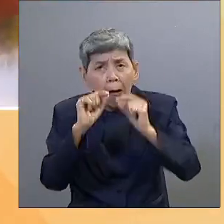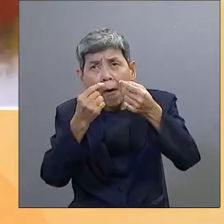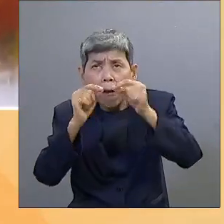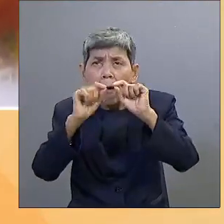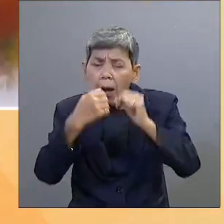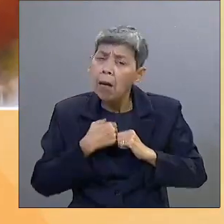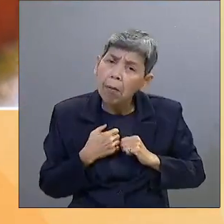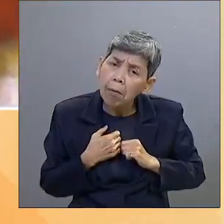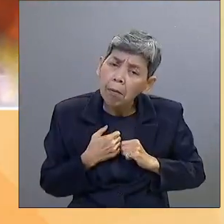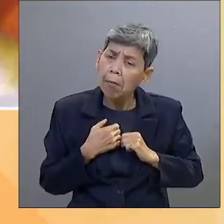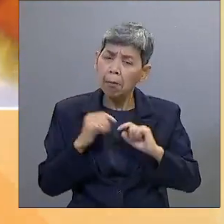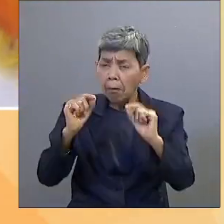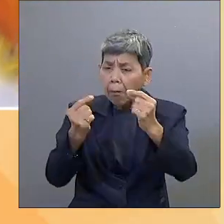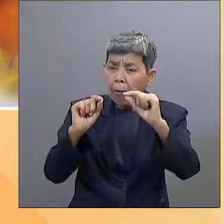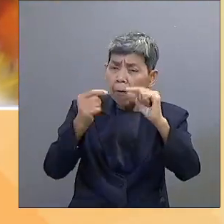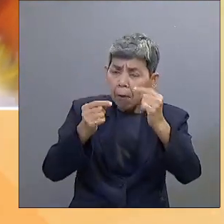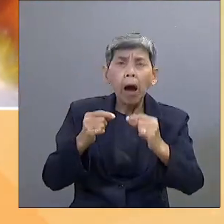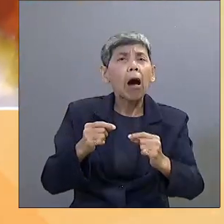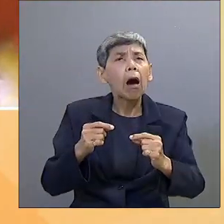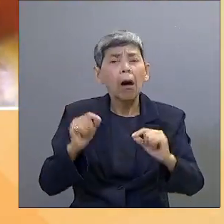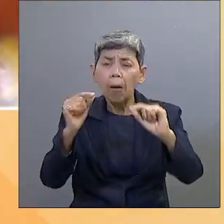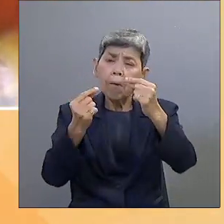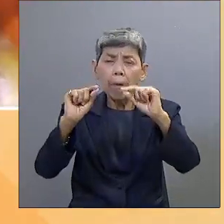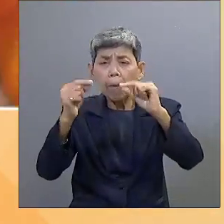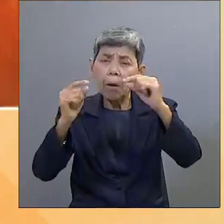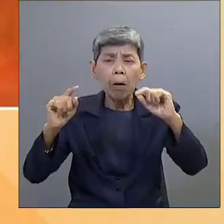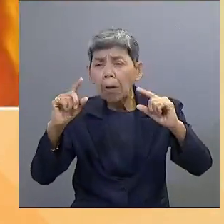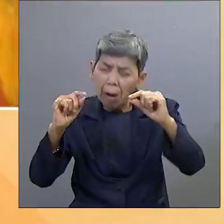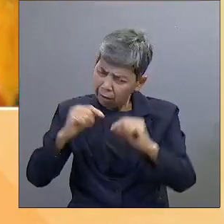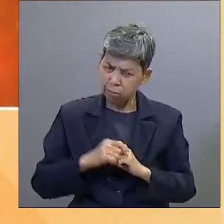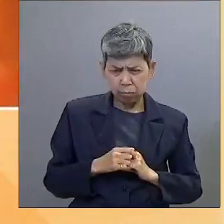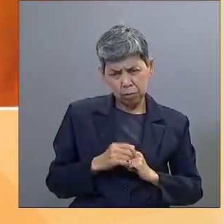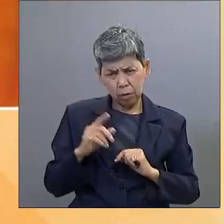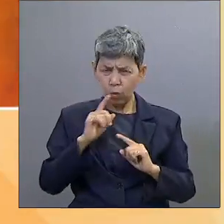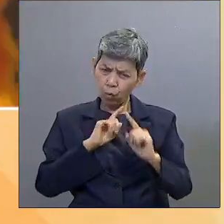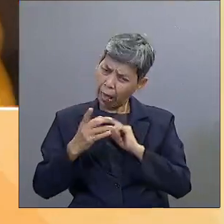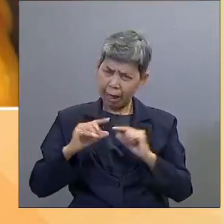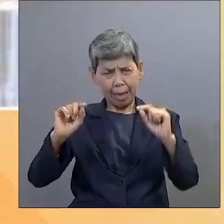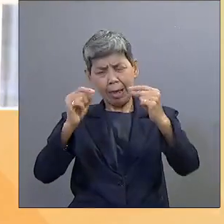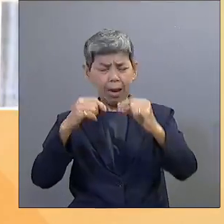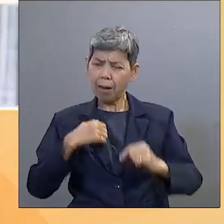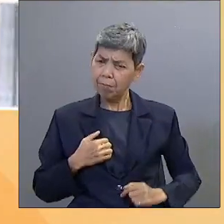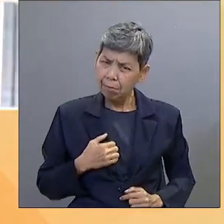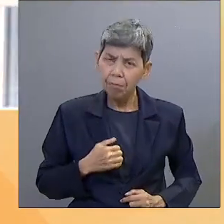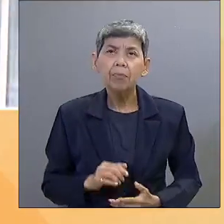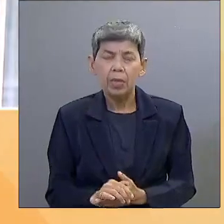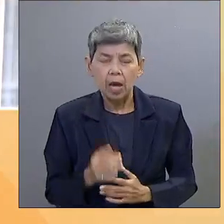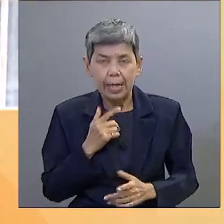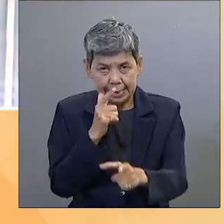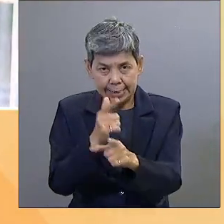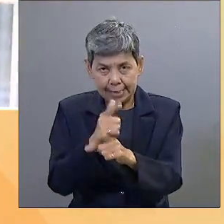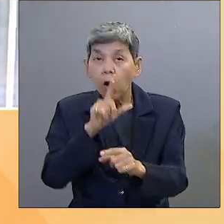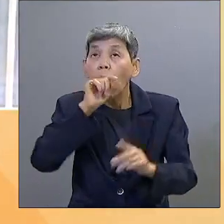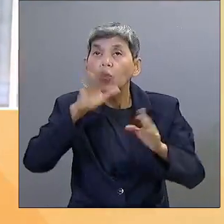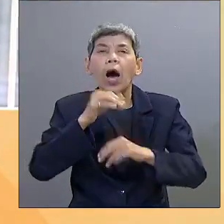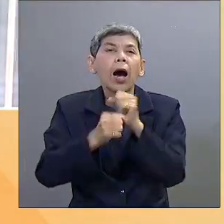นเราเป็นคนนอกแต่เลี้ยงในบ้านเราแต่นกเลิฟเบิร์ดสองตัวทำให้เราสึกว่าเอ๊ะเราเป็นคนนอกหรือเปล่า เราเป็นแขกอะไรอย่างนี้บางท่านก็นิยมเลี้ยงเพราะว่านกเ